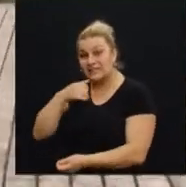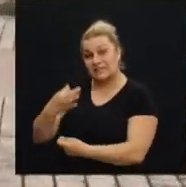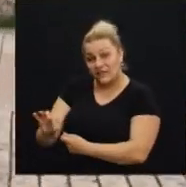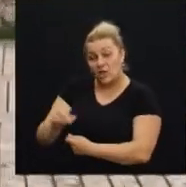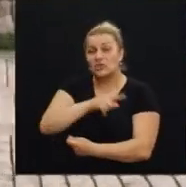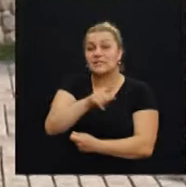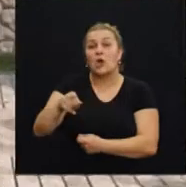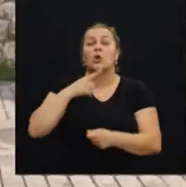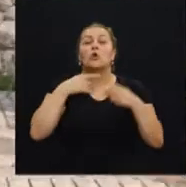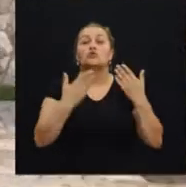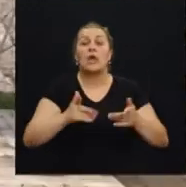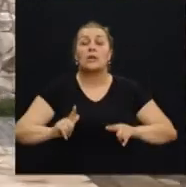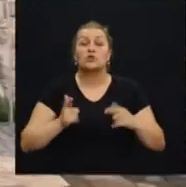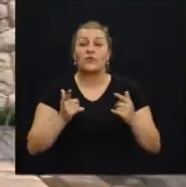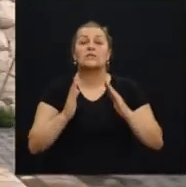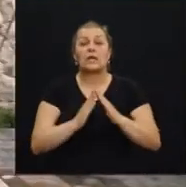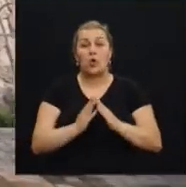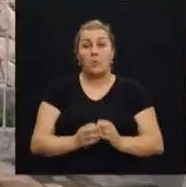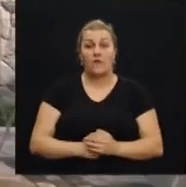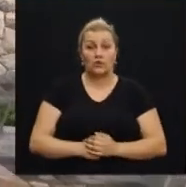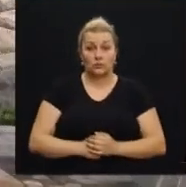onima koji su položili život za domovinu.